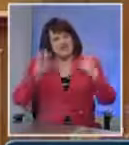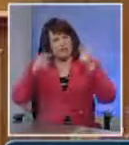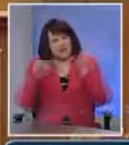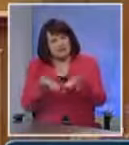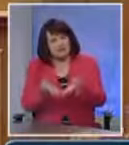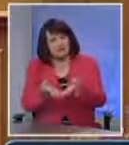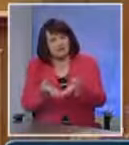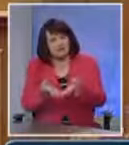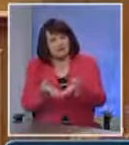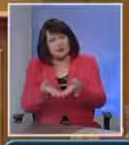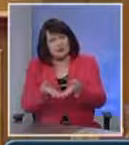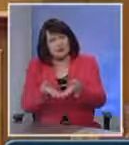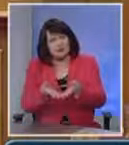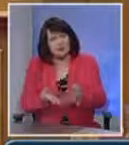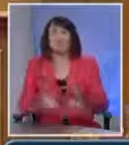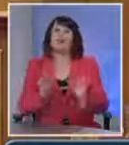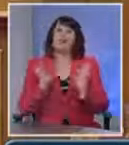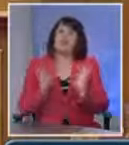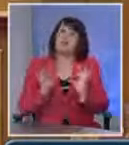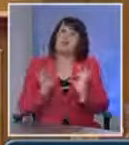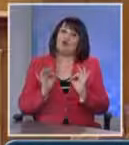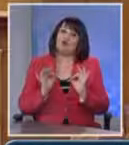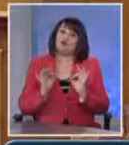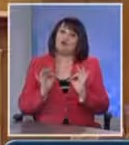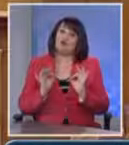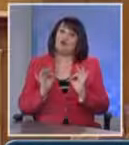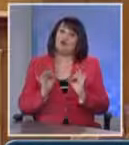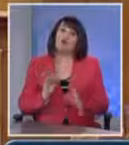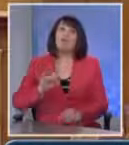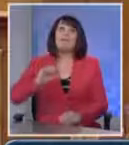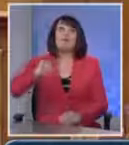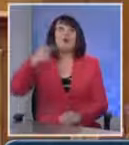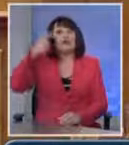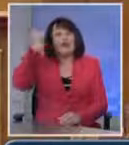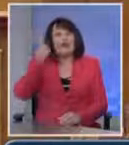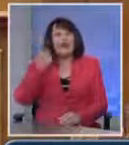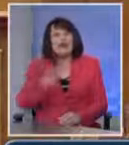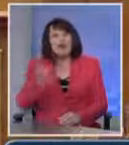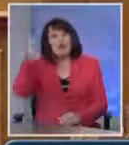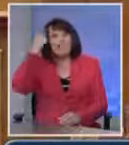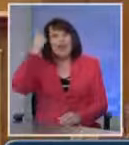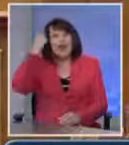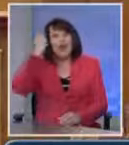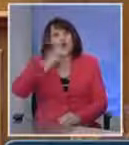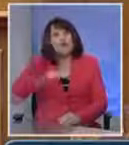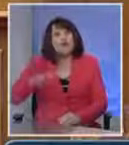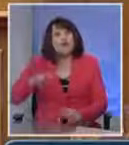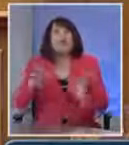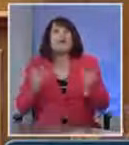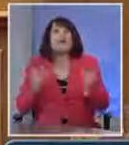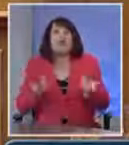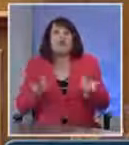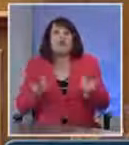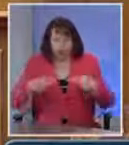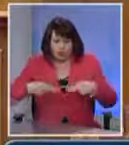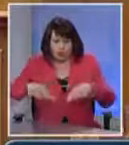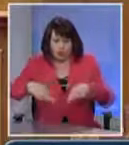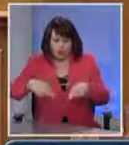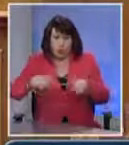δημοκρατίας. Όμως, στην Αλφα Λυκείου ο νους των παιδιών είναι αλλού. Στον δρόμο που έχουν μπροστά